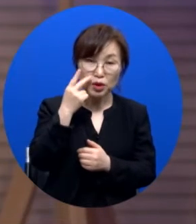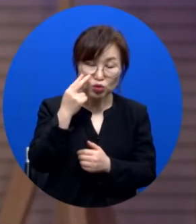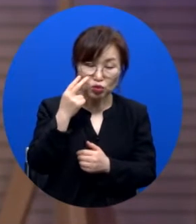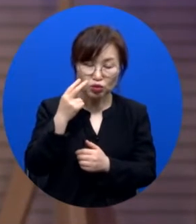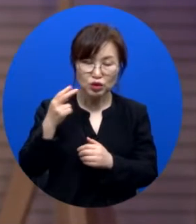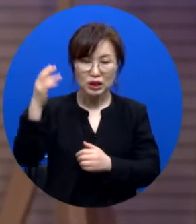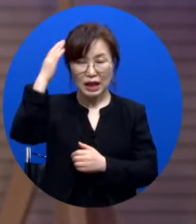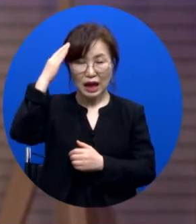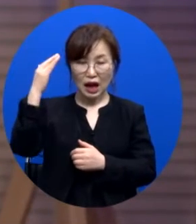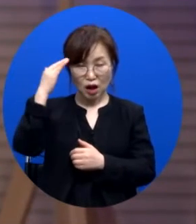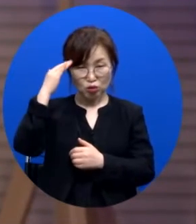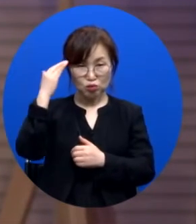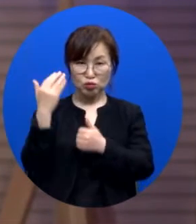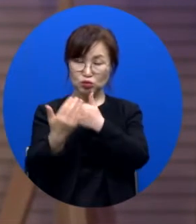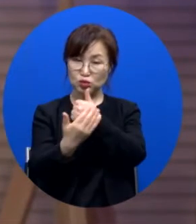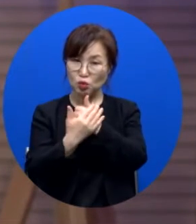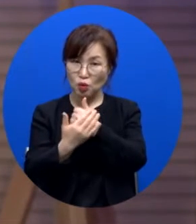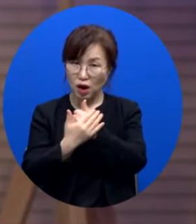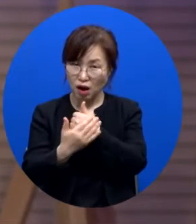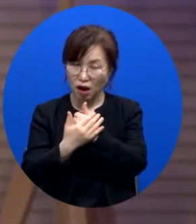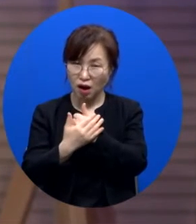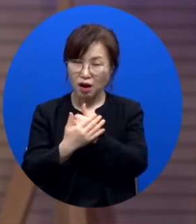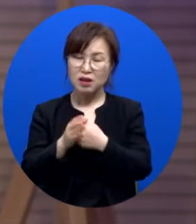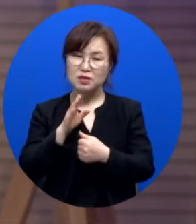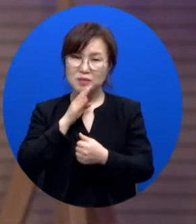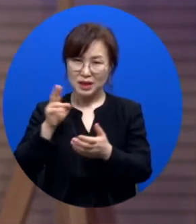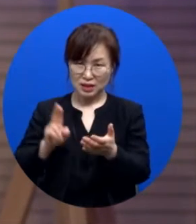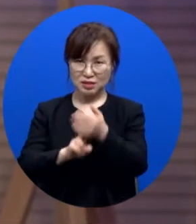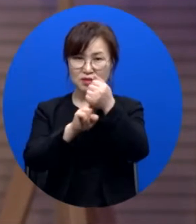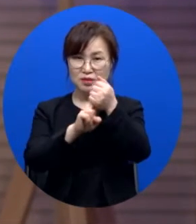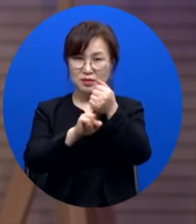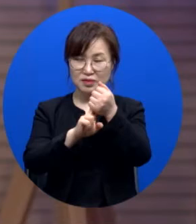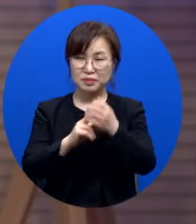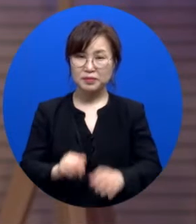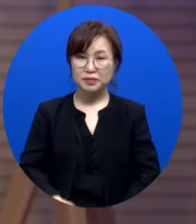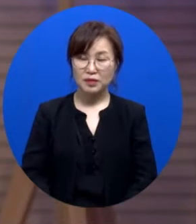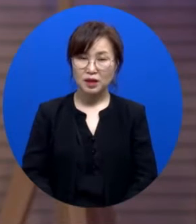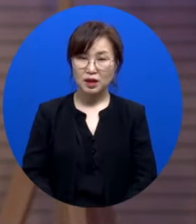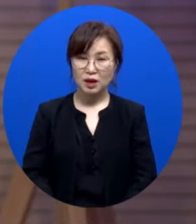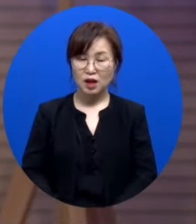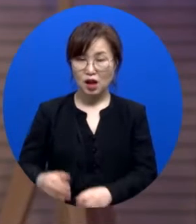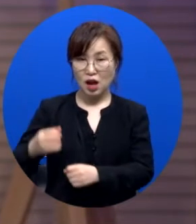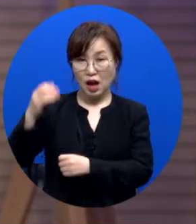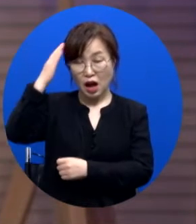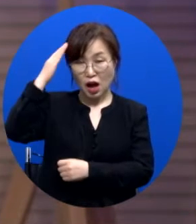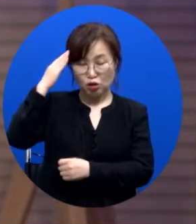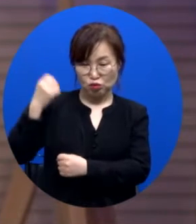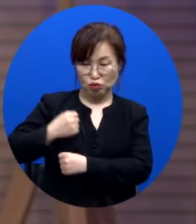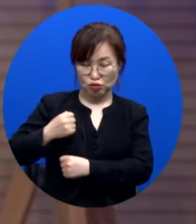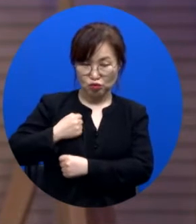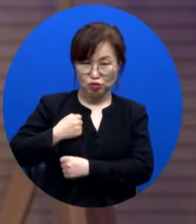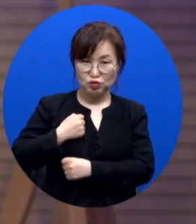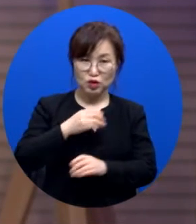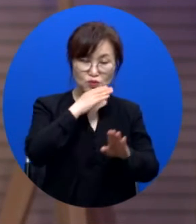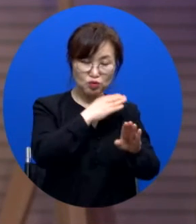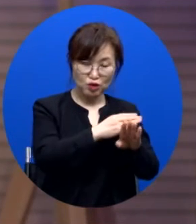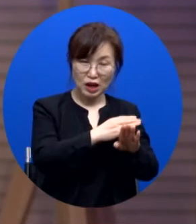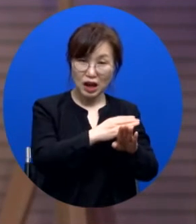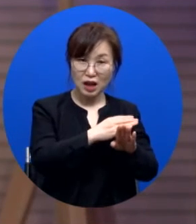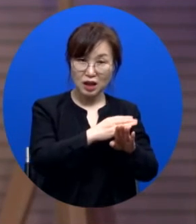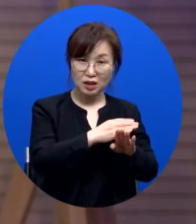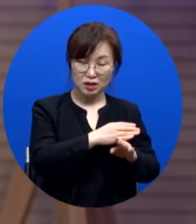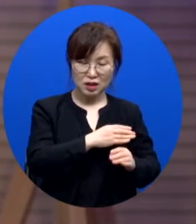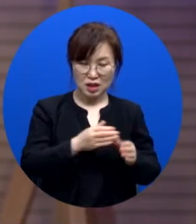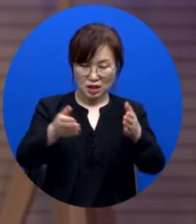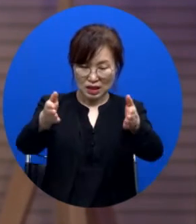한국전에 미군이 참전 한다는 자체가 기적 이었읍니다 우리 국군과 인민군이 낙동강을 사이에 두고 마지막